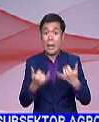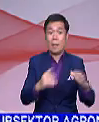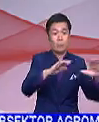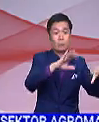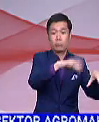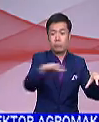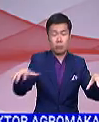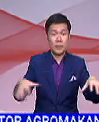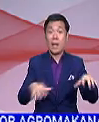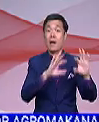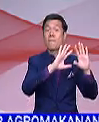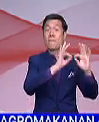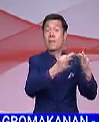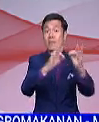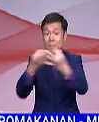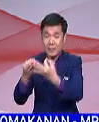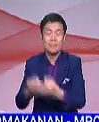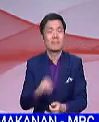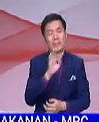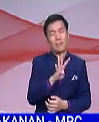43 ketua isi rumah.